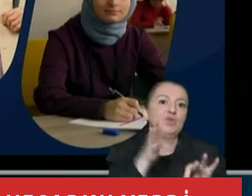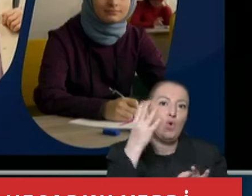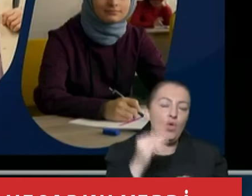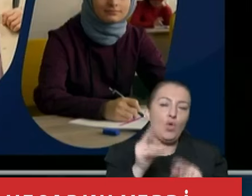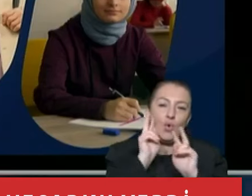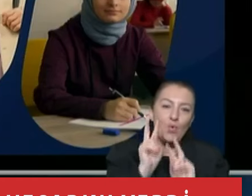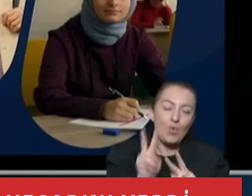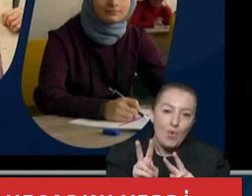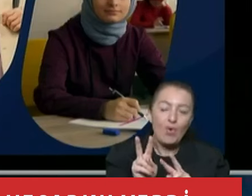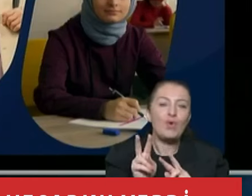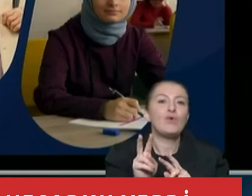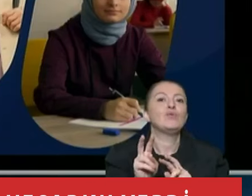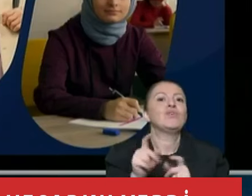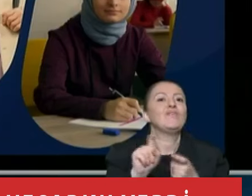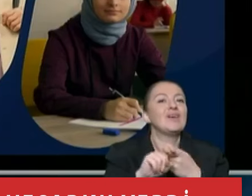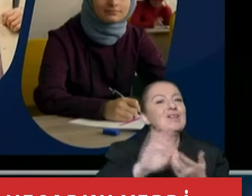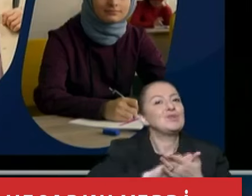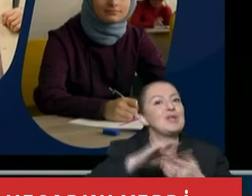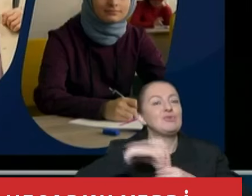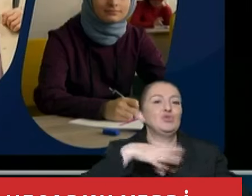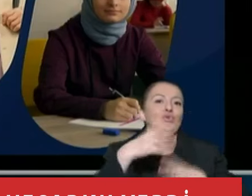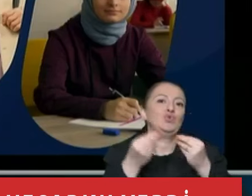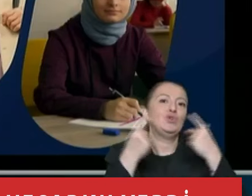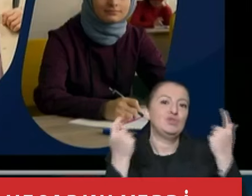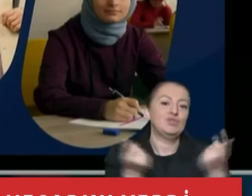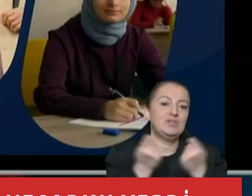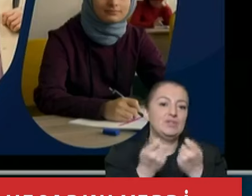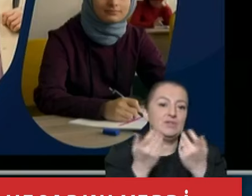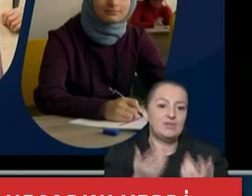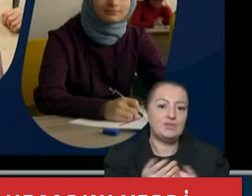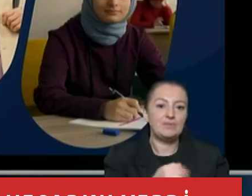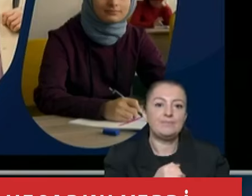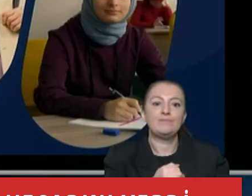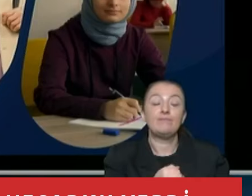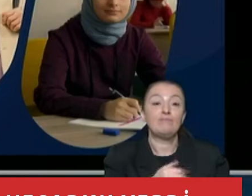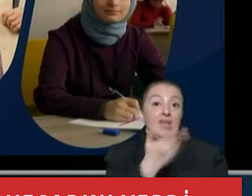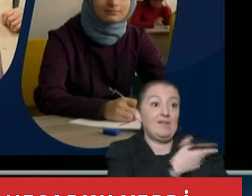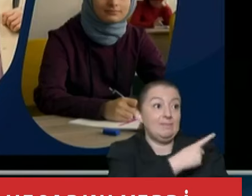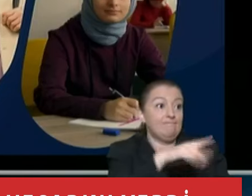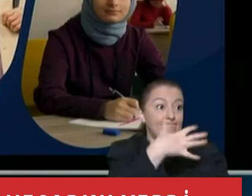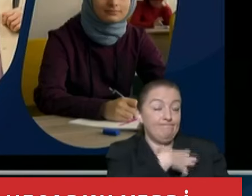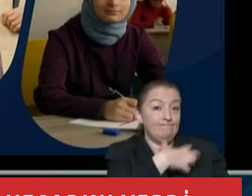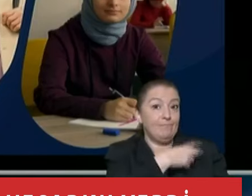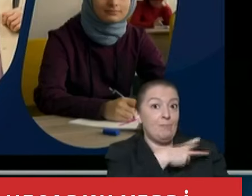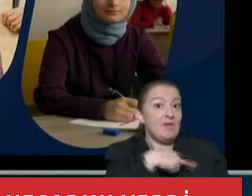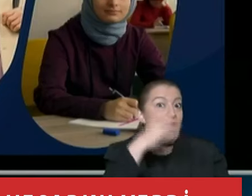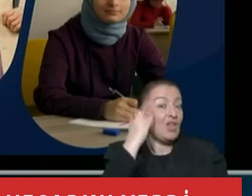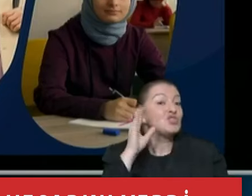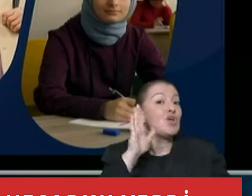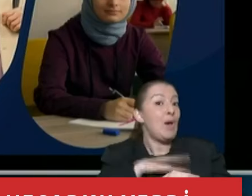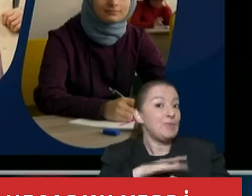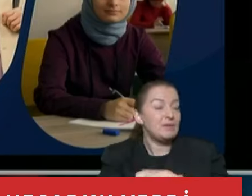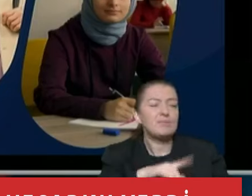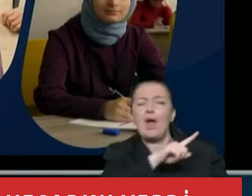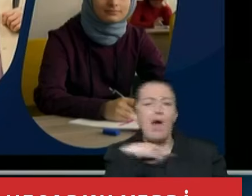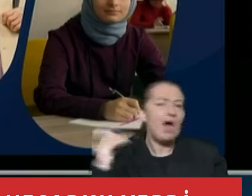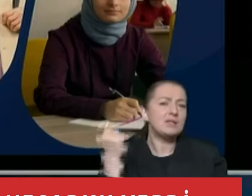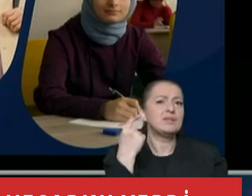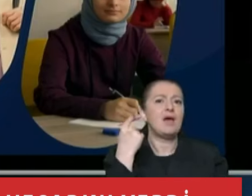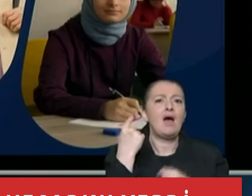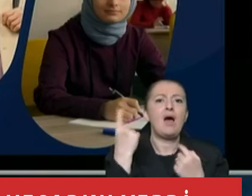gördük ve gidermek için çok çalıştık Halkçı belediyecilik anlayışıyla yaptıklarımızın asla bir